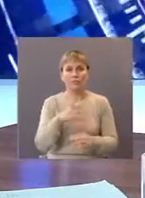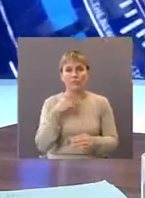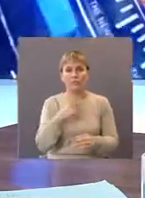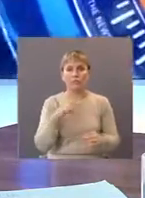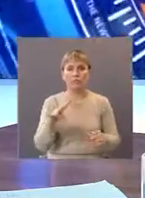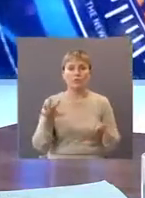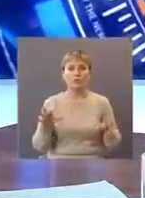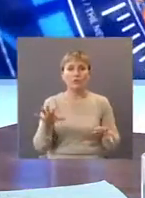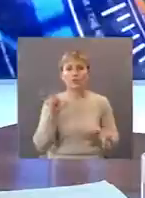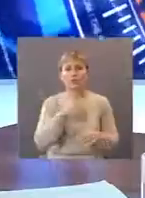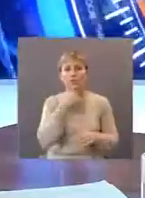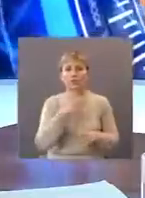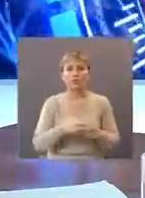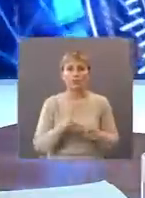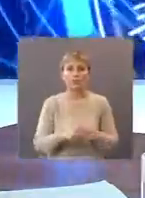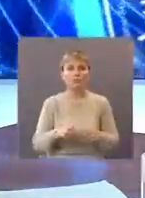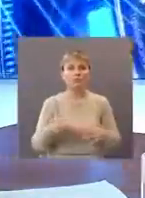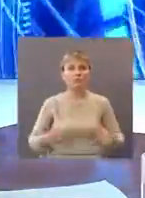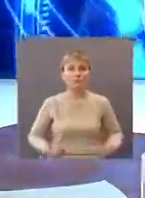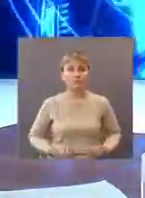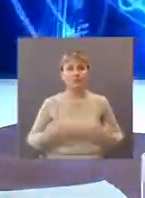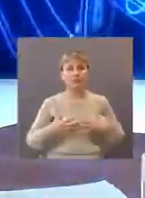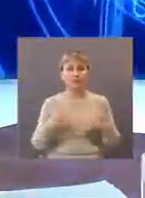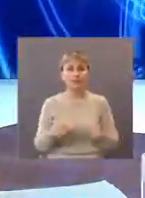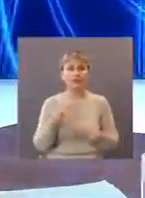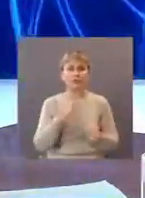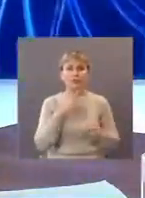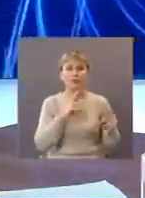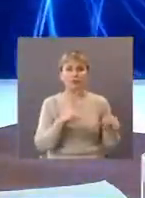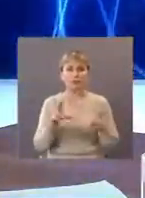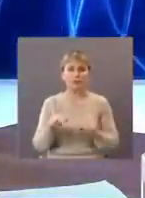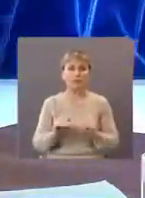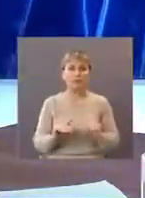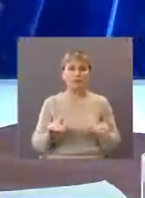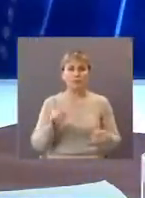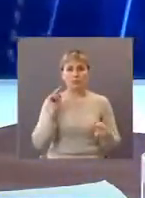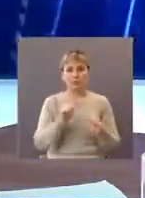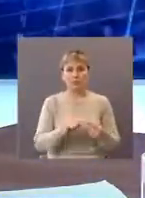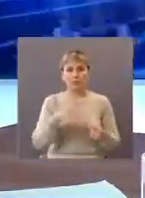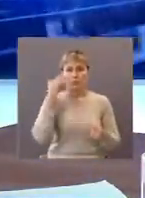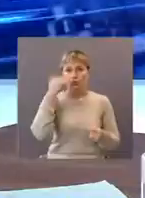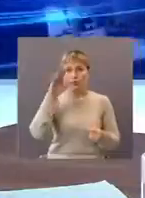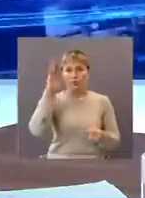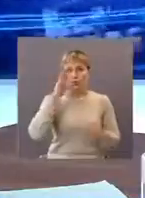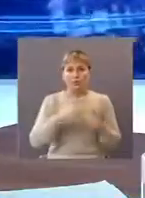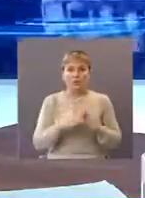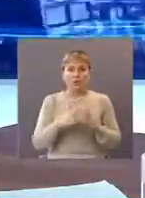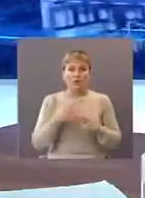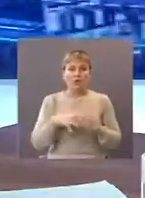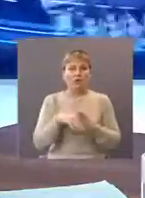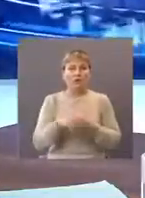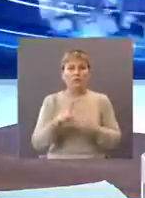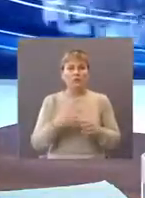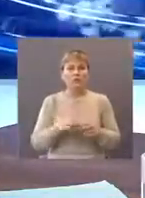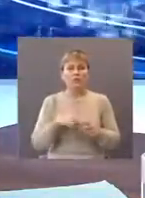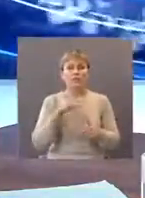Нурсултан Назарбаев о стариках, которые при живых, здоровых и вполне благополучных детях попадают в казенные дома. Но это не значит, что